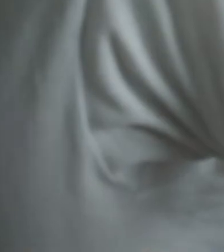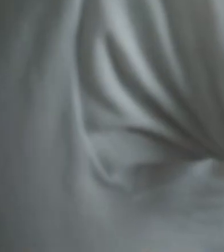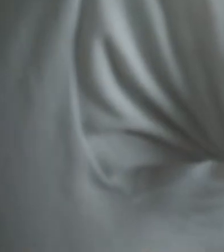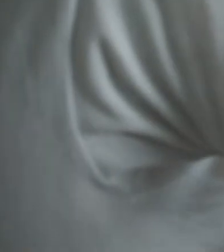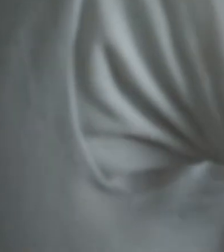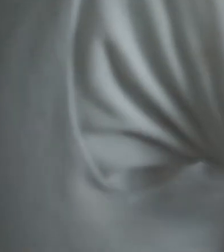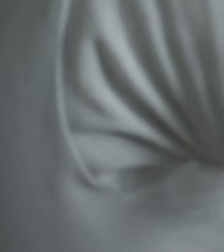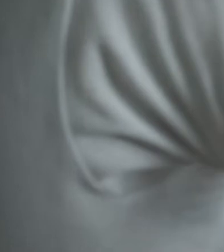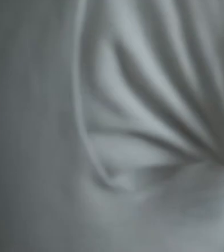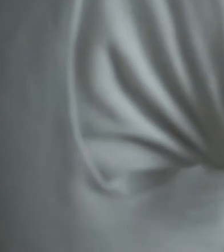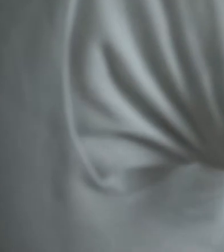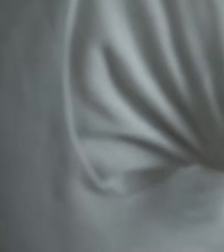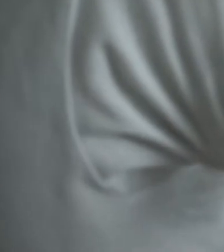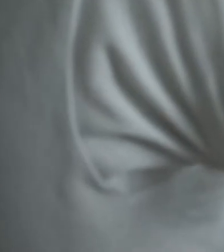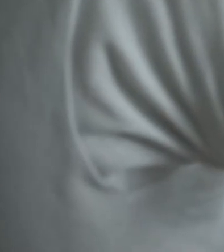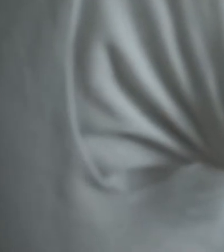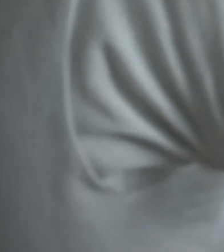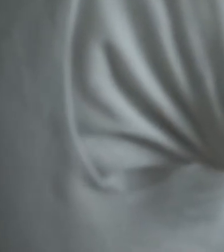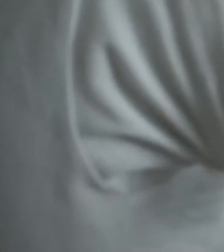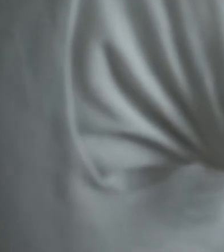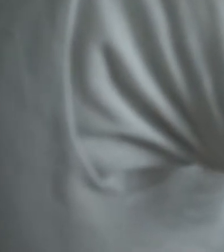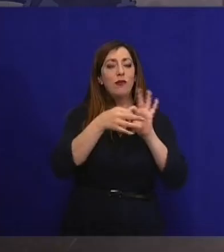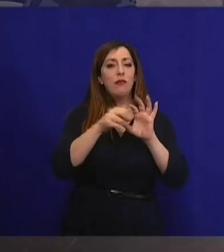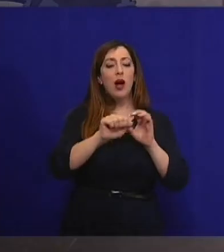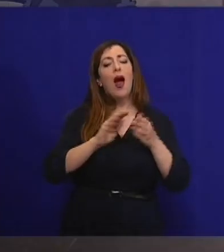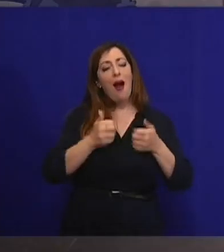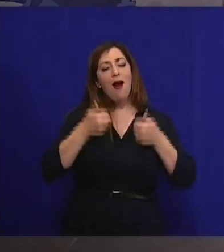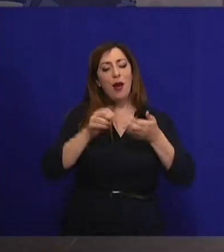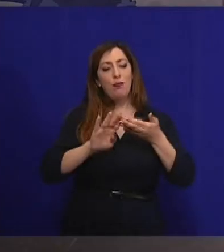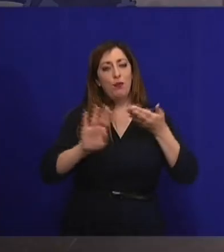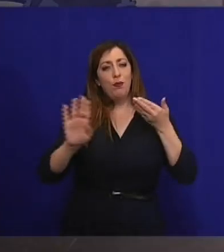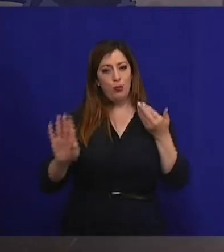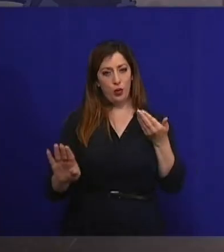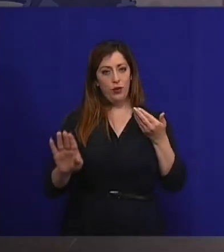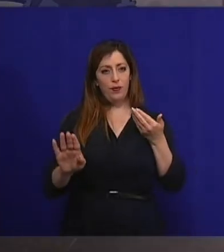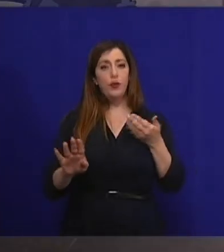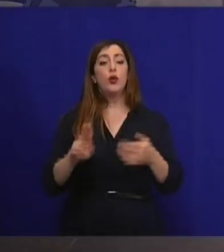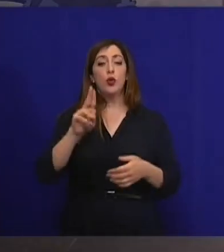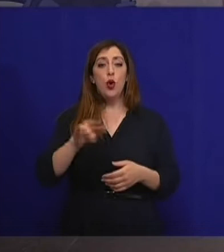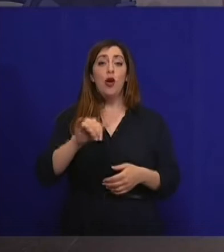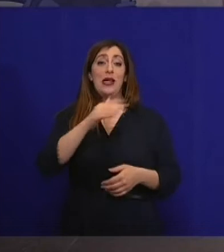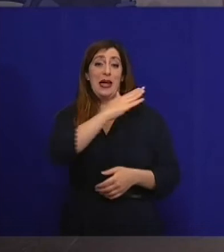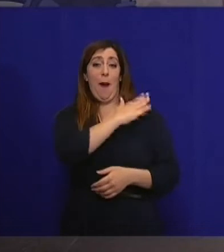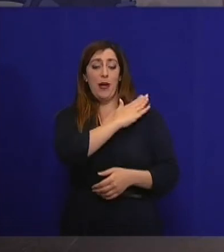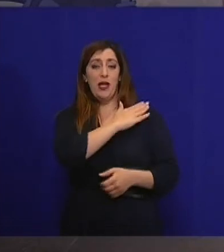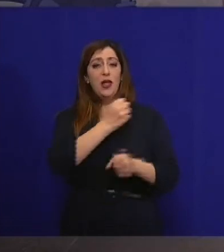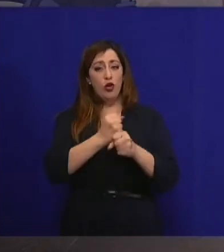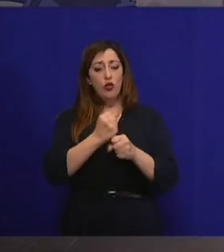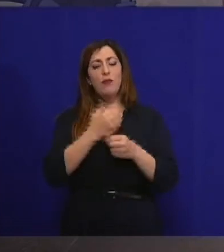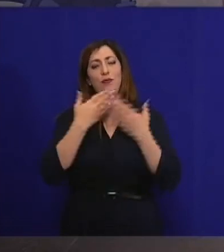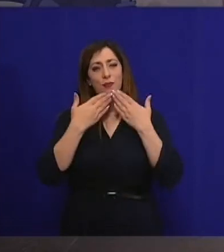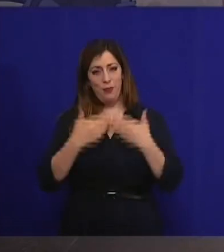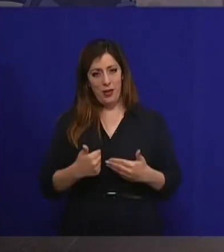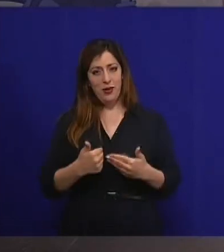jaħdmu, il-professor għauċi kalla dal-lappell għal minneħaddem. Nappella li l-employers bix jienu fdien s-situazzjoni